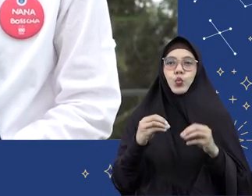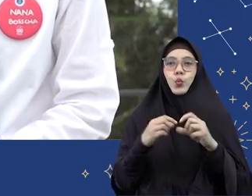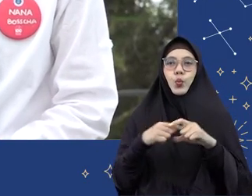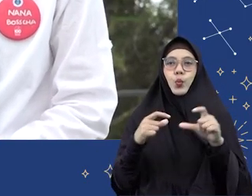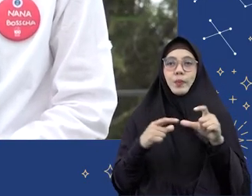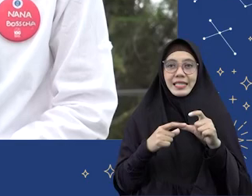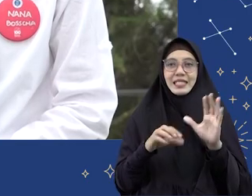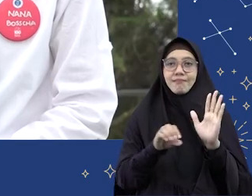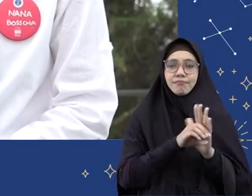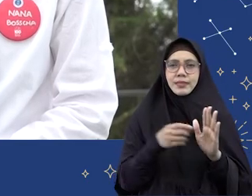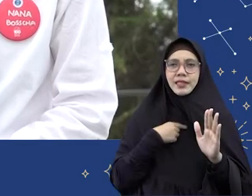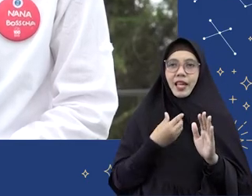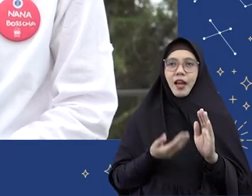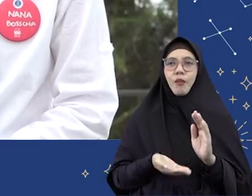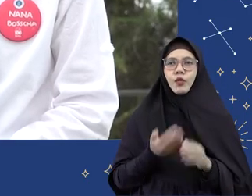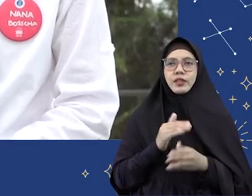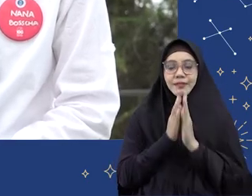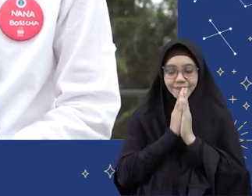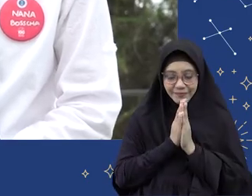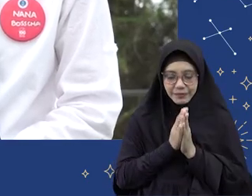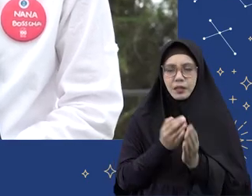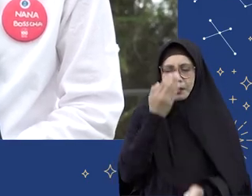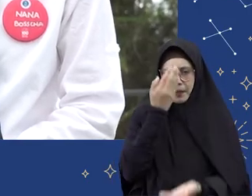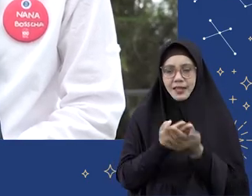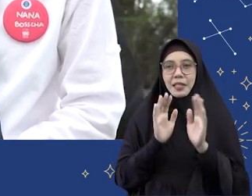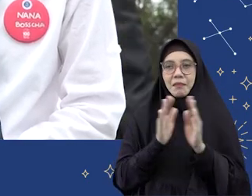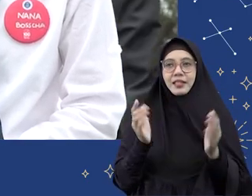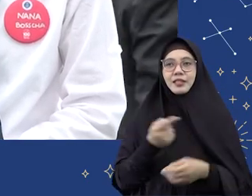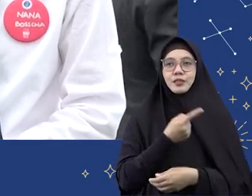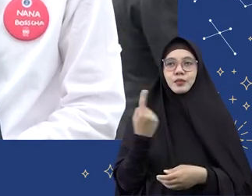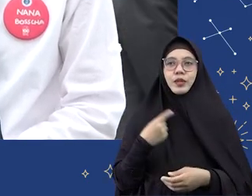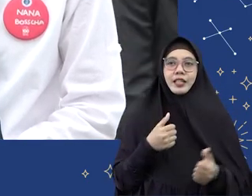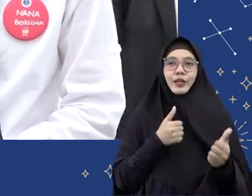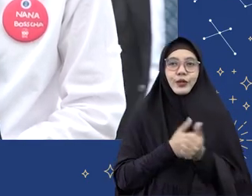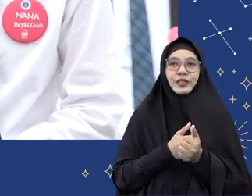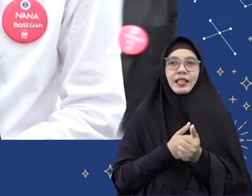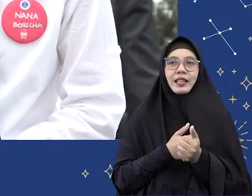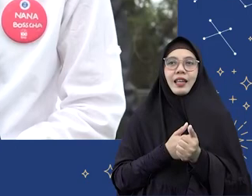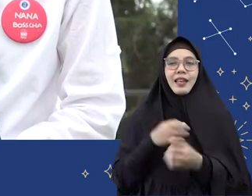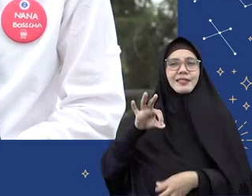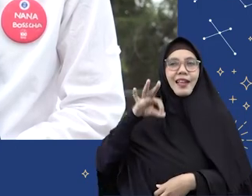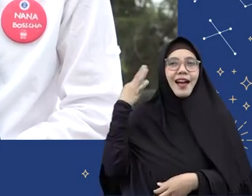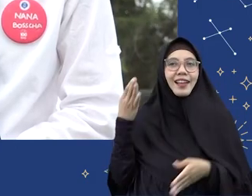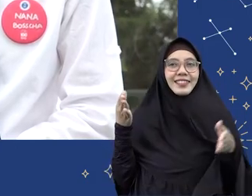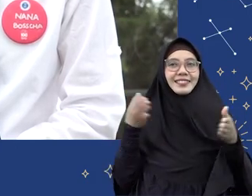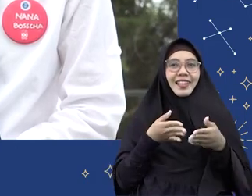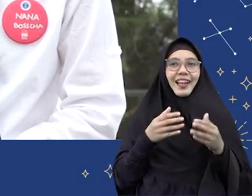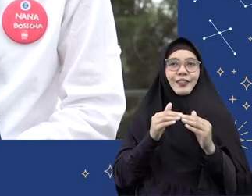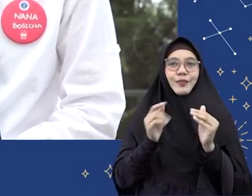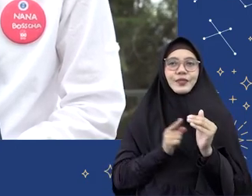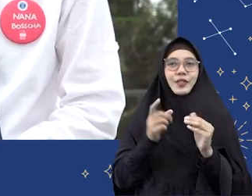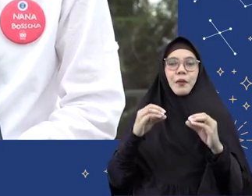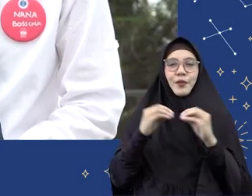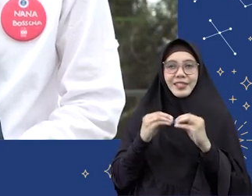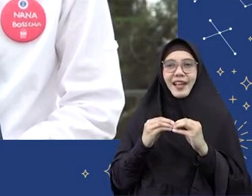mohon diri berterima kasih banyak sekali untuk bersama kita dalam sejarah yang sangat singkat tentang observatorium boska